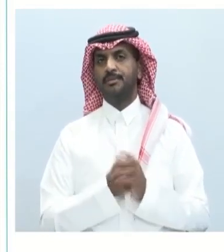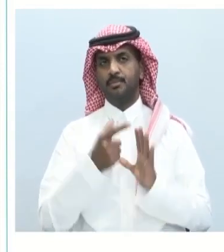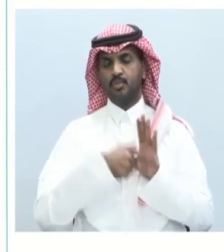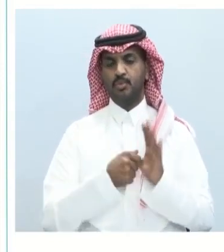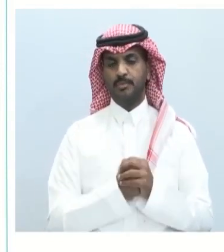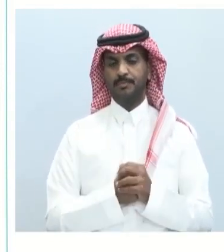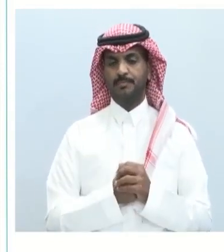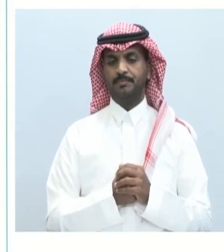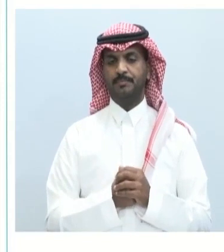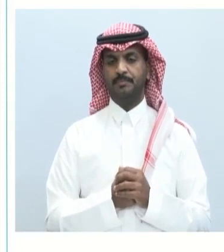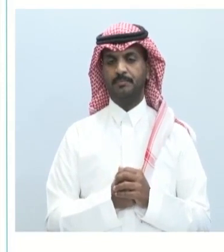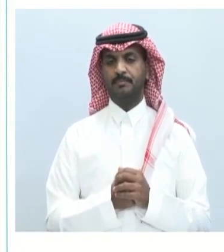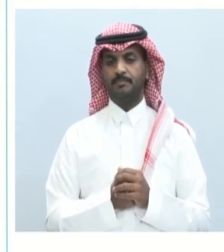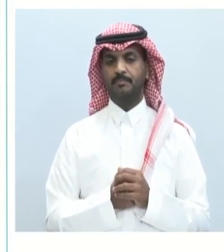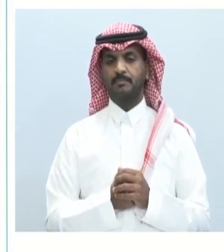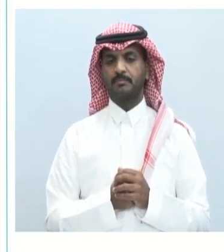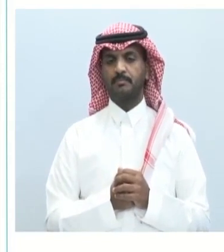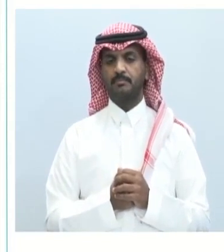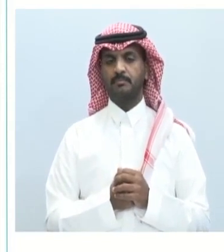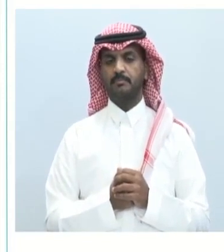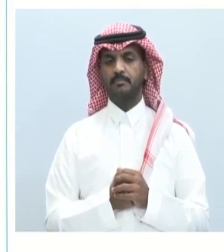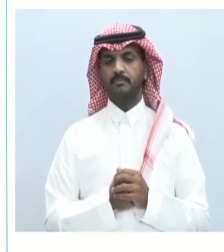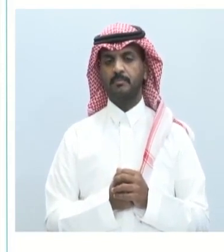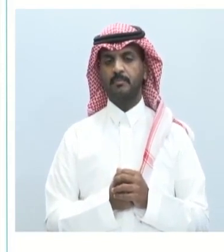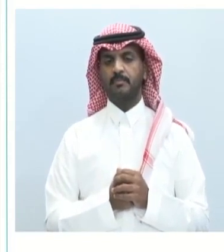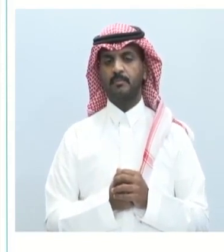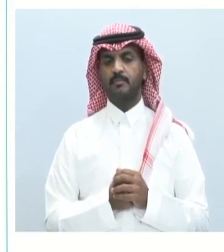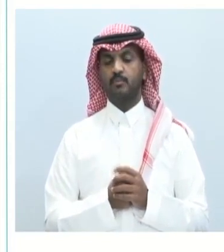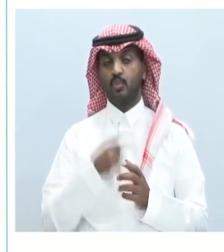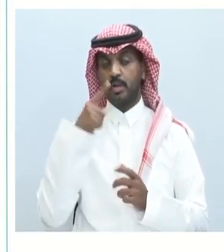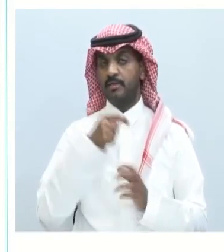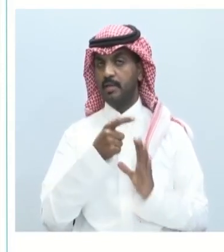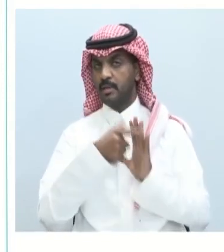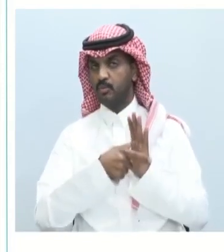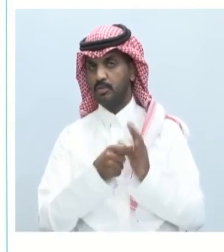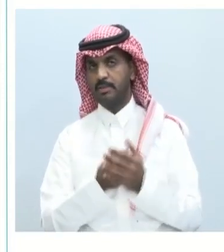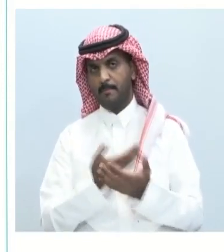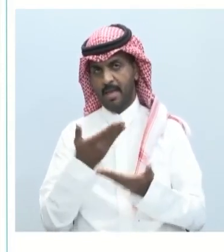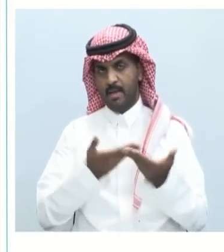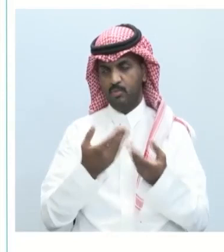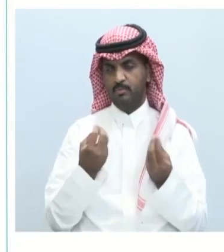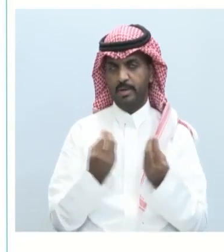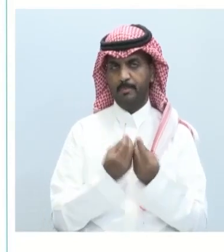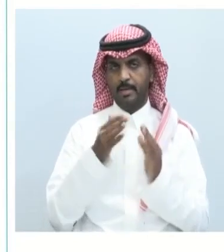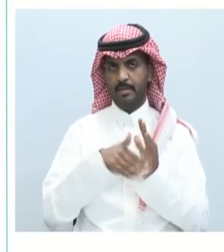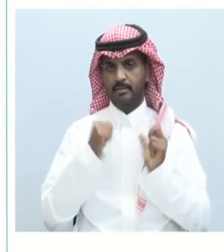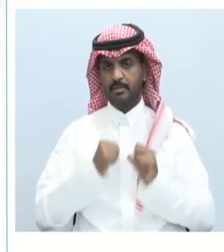نضغط على انهاء سيتم عرض النموذج ونموذج التعامل مع بيانات